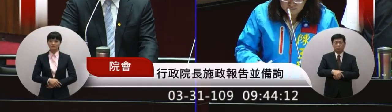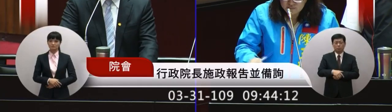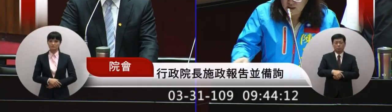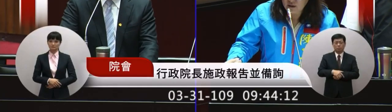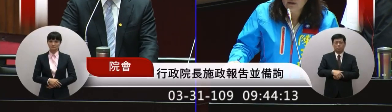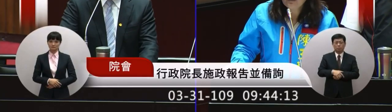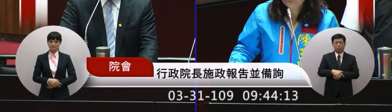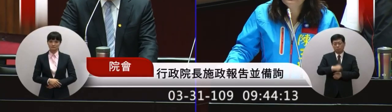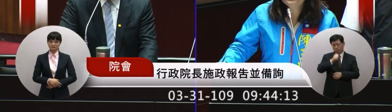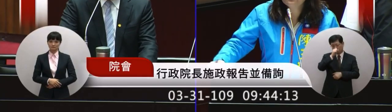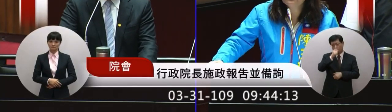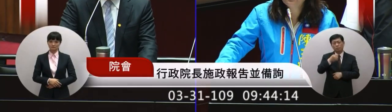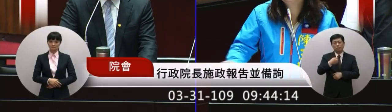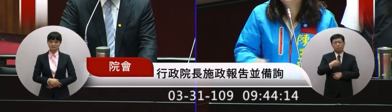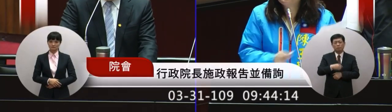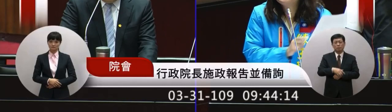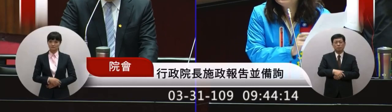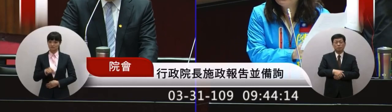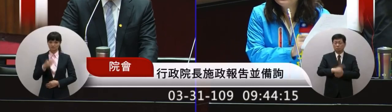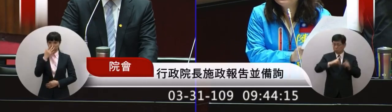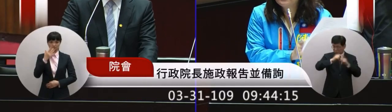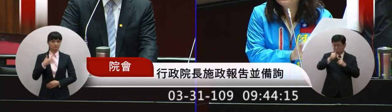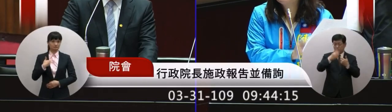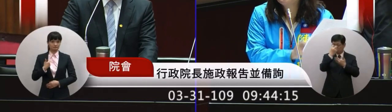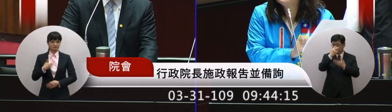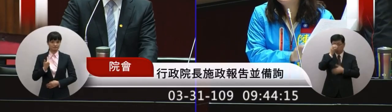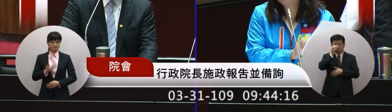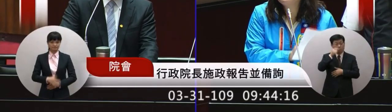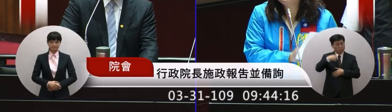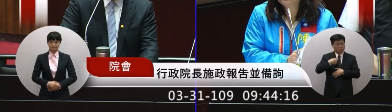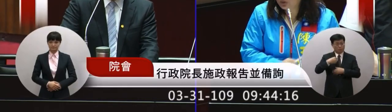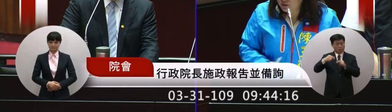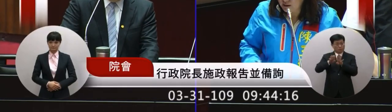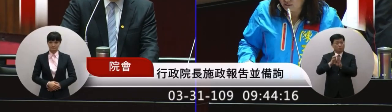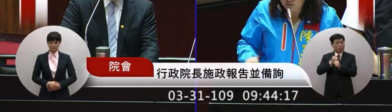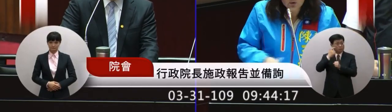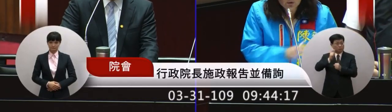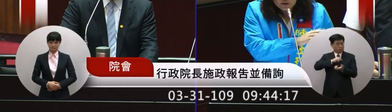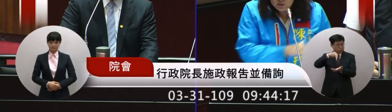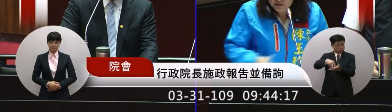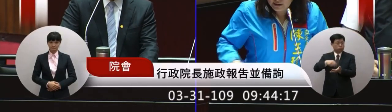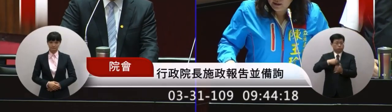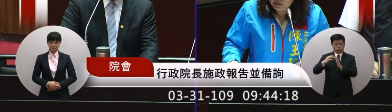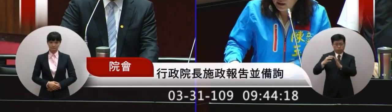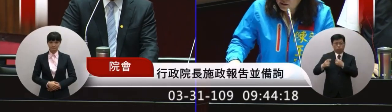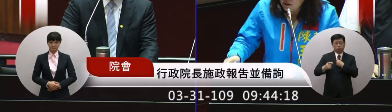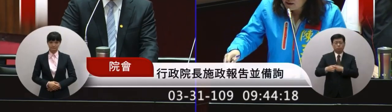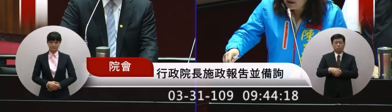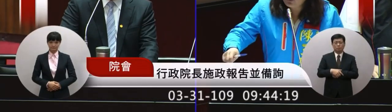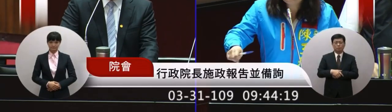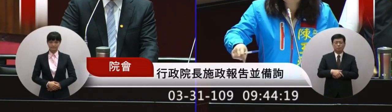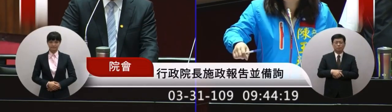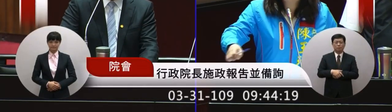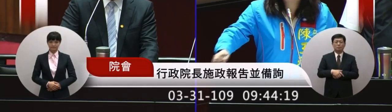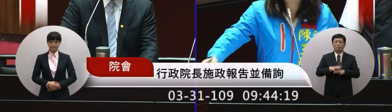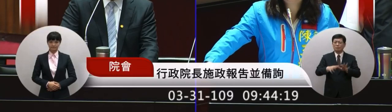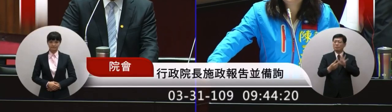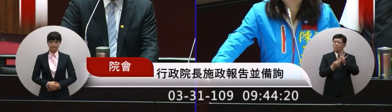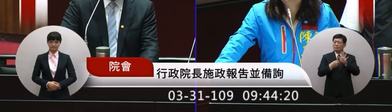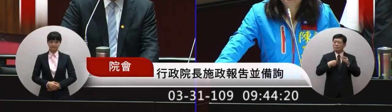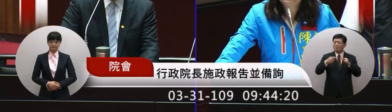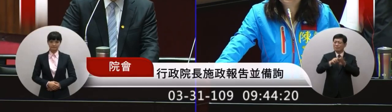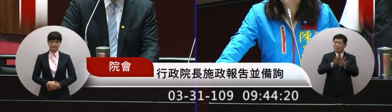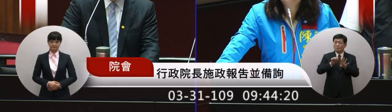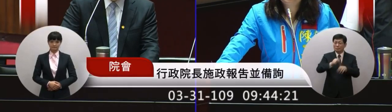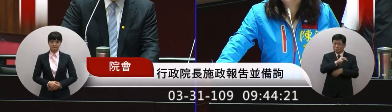等，我不了解。 你回去了解一下。他说我们金马必须独立啊，独立作战了、啊、好，那我们来讲哈、啊，金门的这